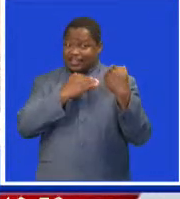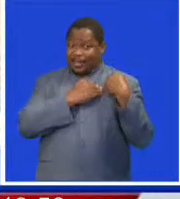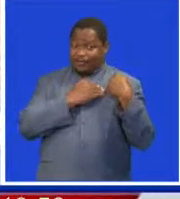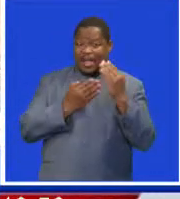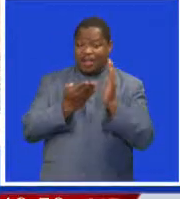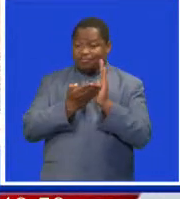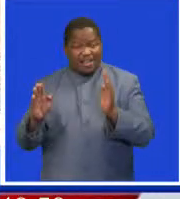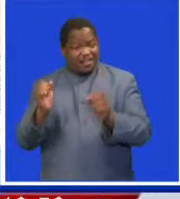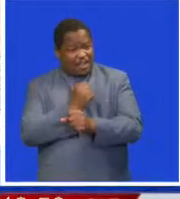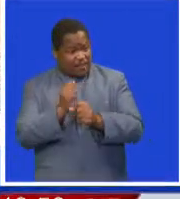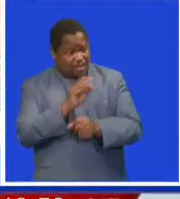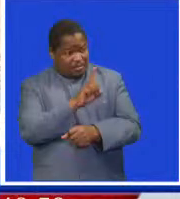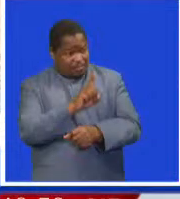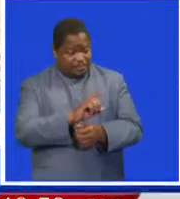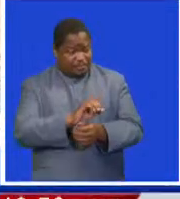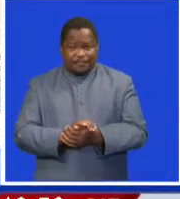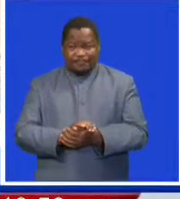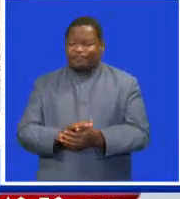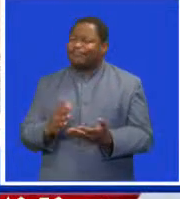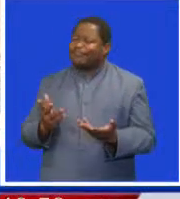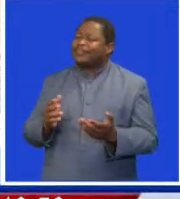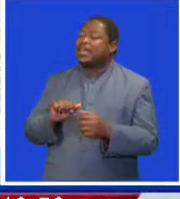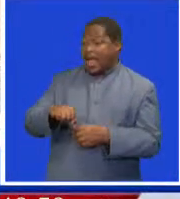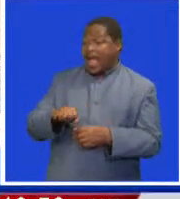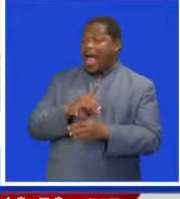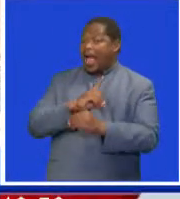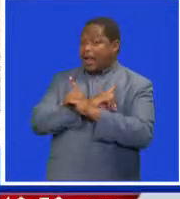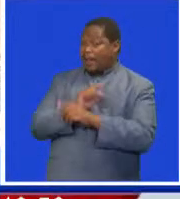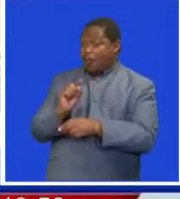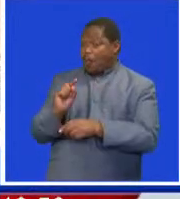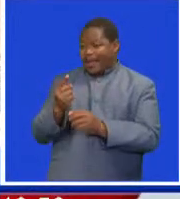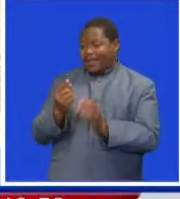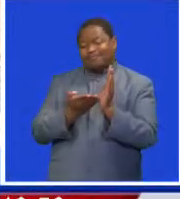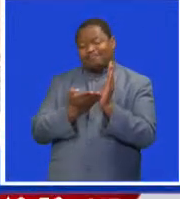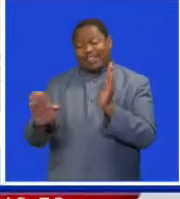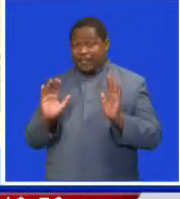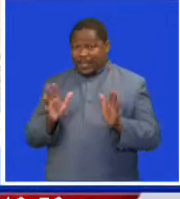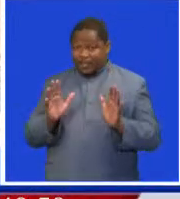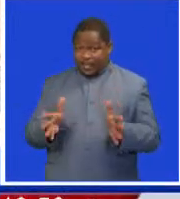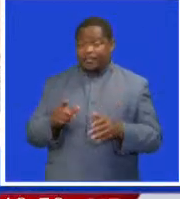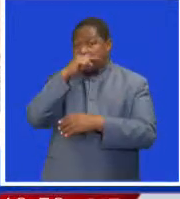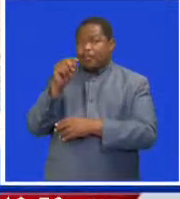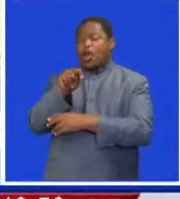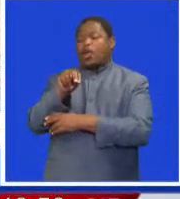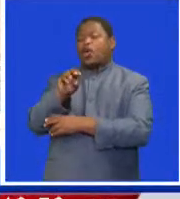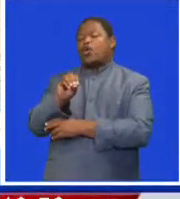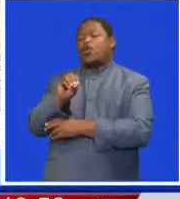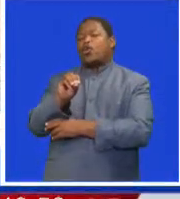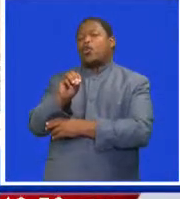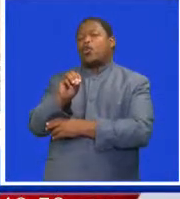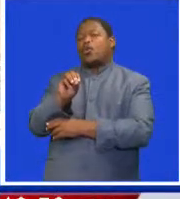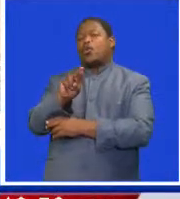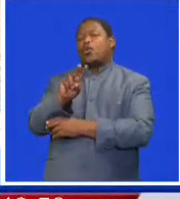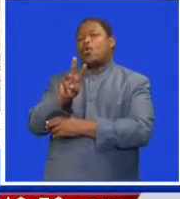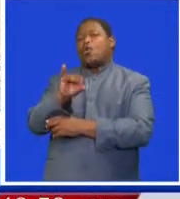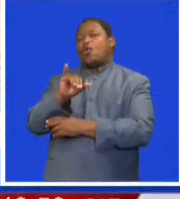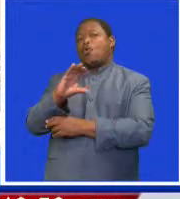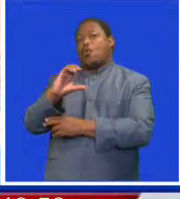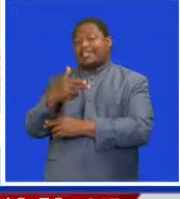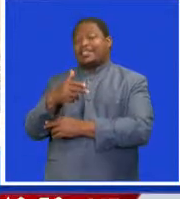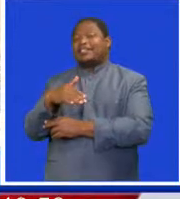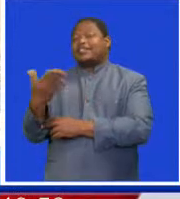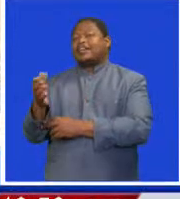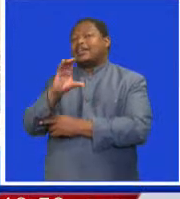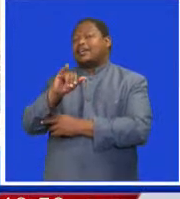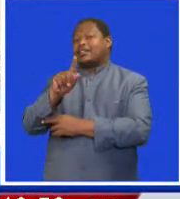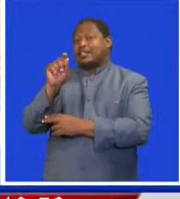nawubuka sitawukhumbula ukuthi sevele likhona iqembu ledliwe inkembo na English Premier League inoiti so nyalo kusele maqembu lamabili